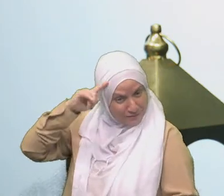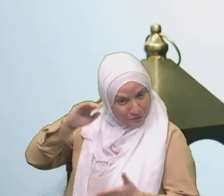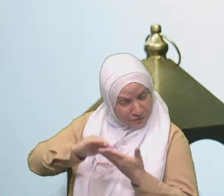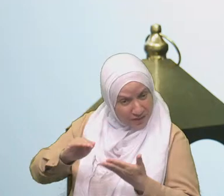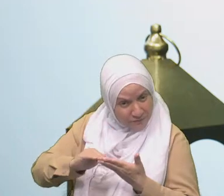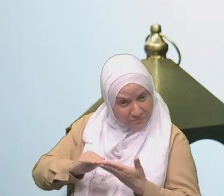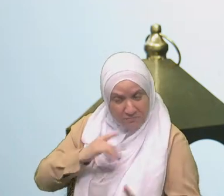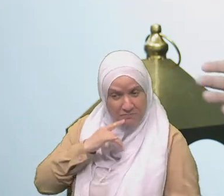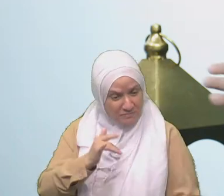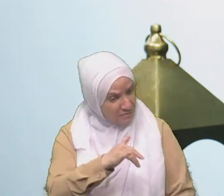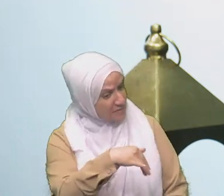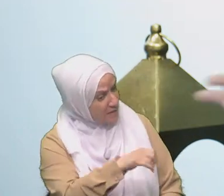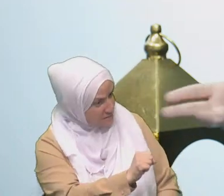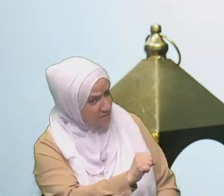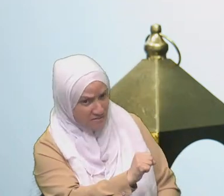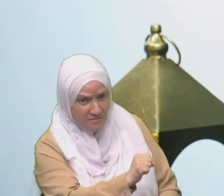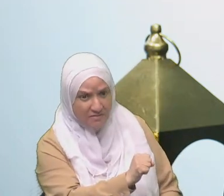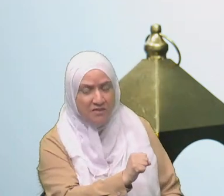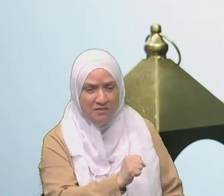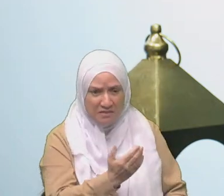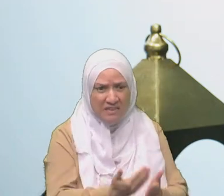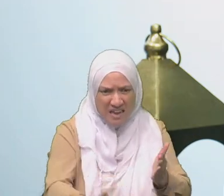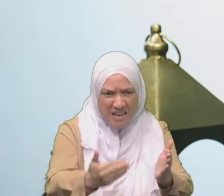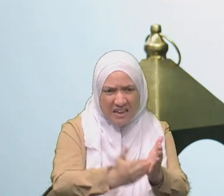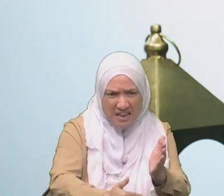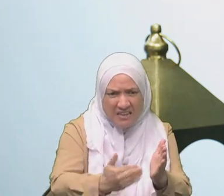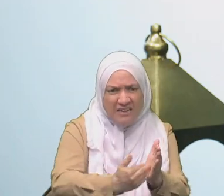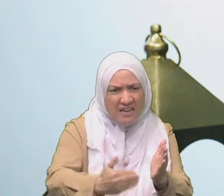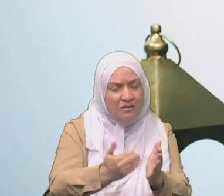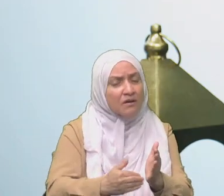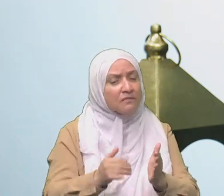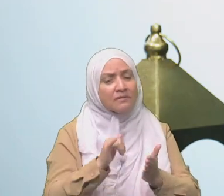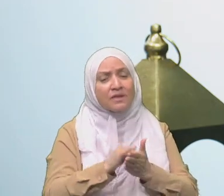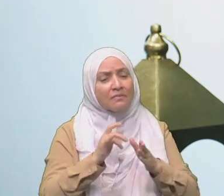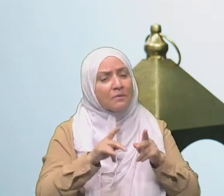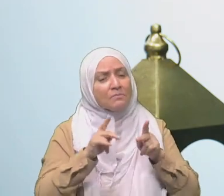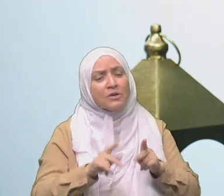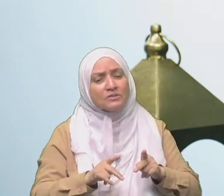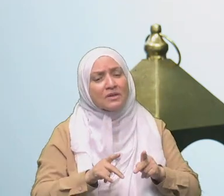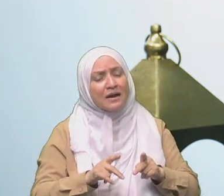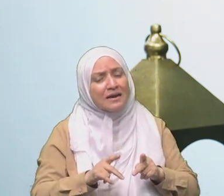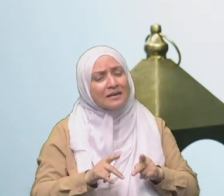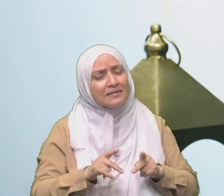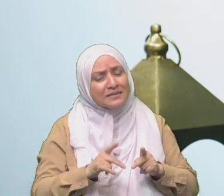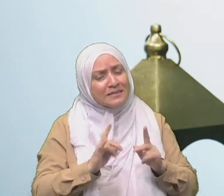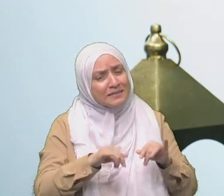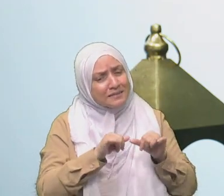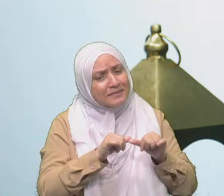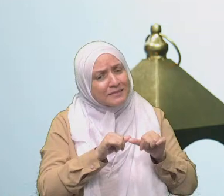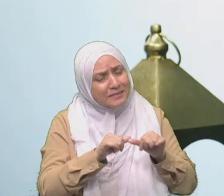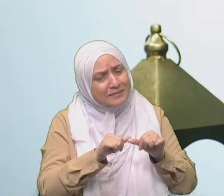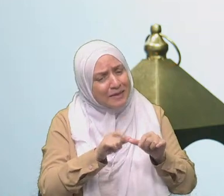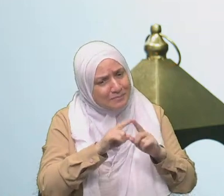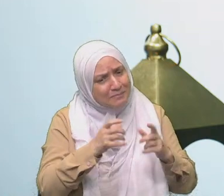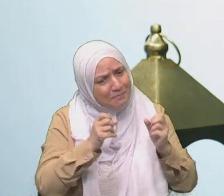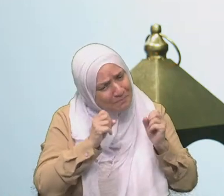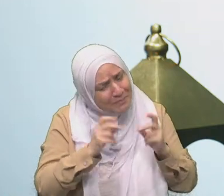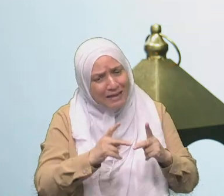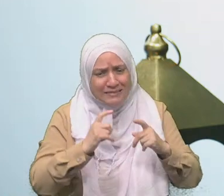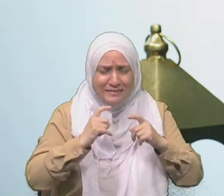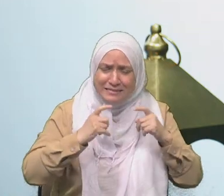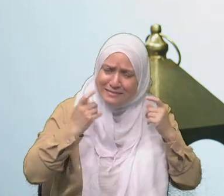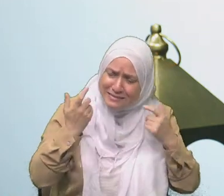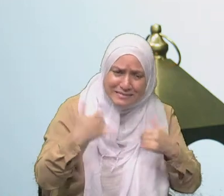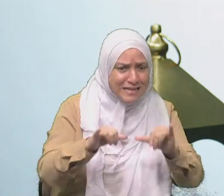that, you know, look, I keep falling back. I keep relapsing into the sin. And the Prophet ﷺ tells him that إِنَّ اللَّهَ لَا يَمَلُّ